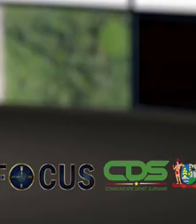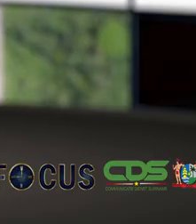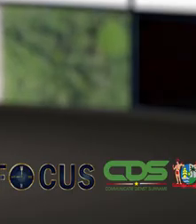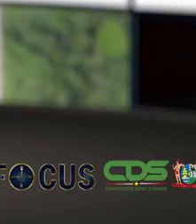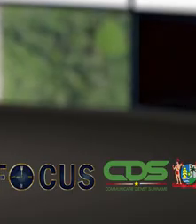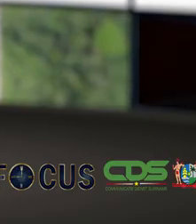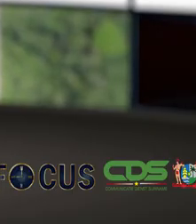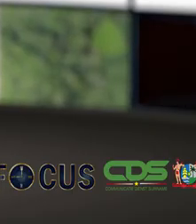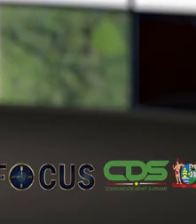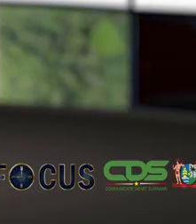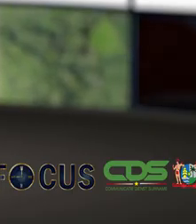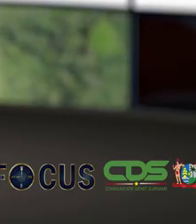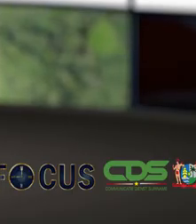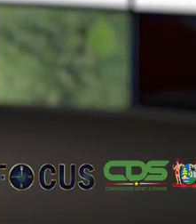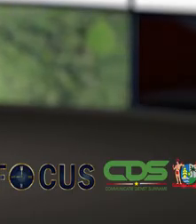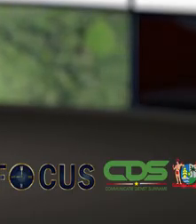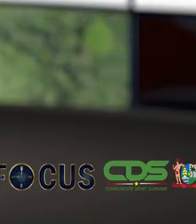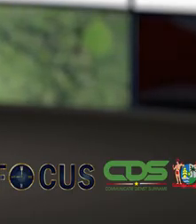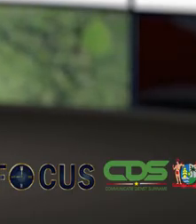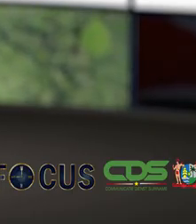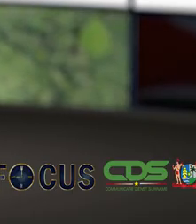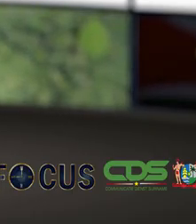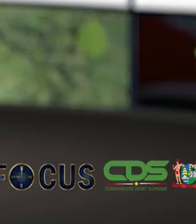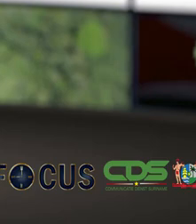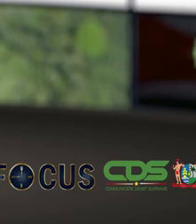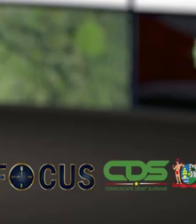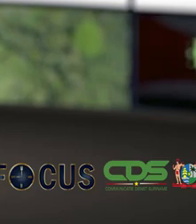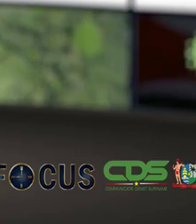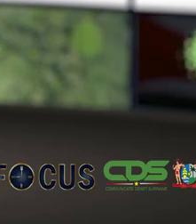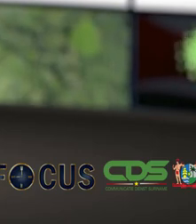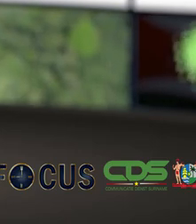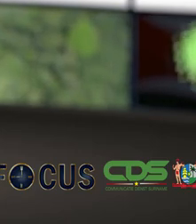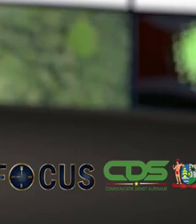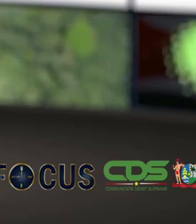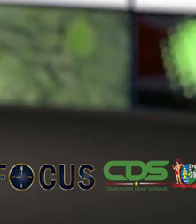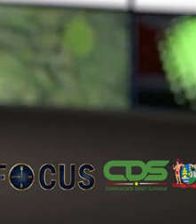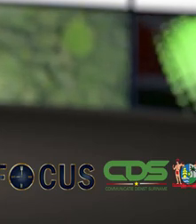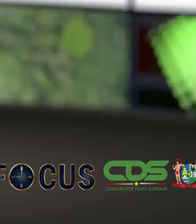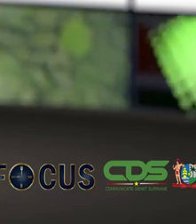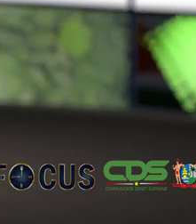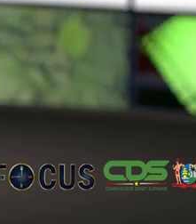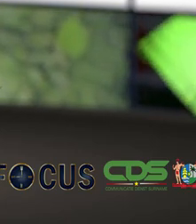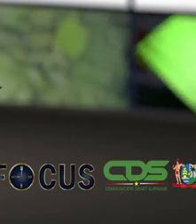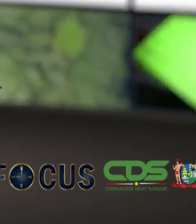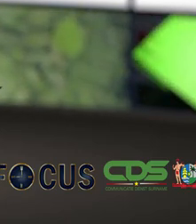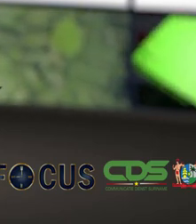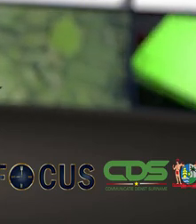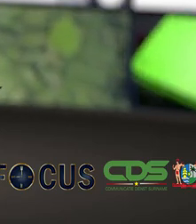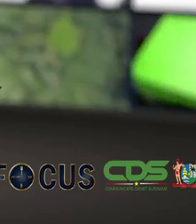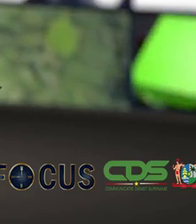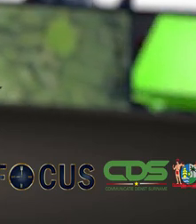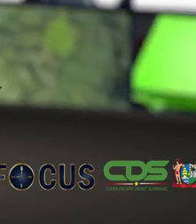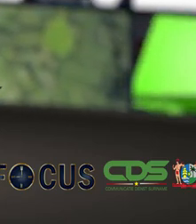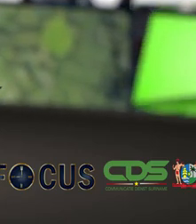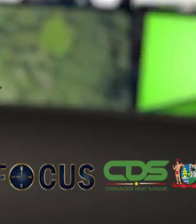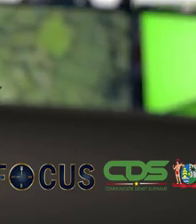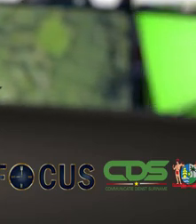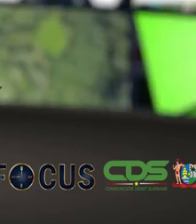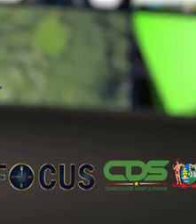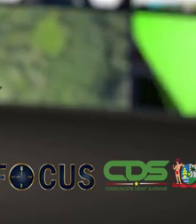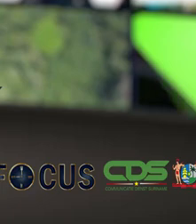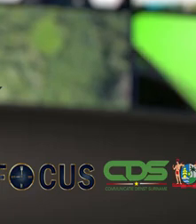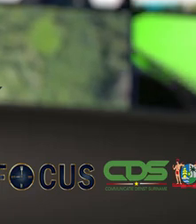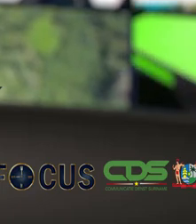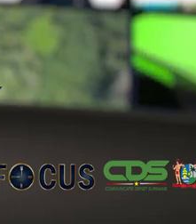De COVID-19-pandemie baart de regering nog steeds zorgen. Er wordt alles aan gedaan om het aantal besmettingen drastisch